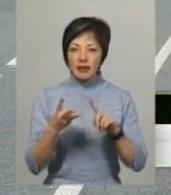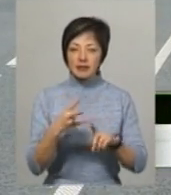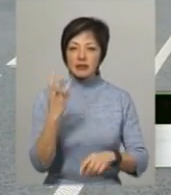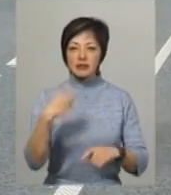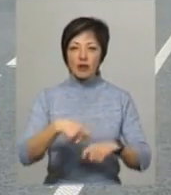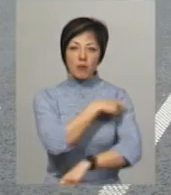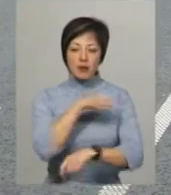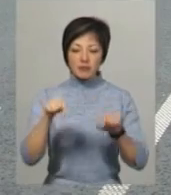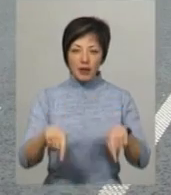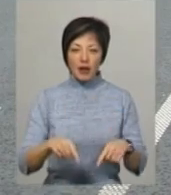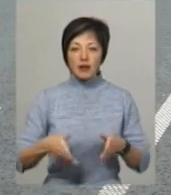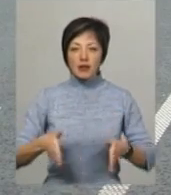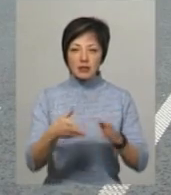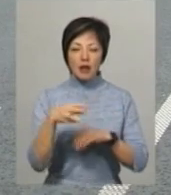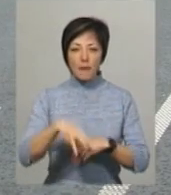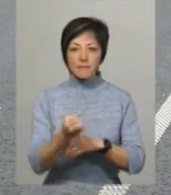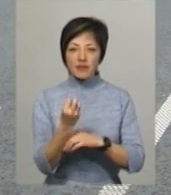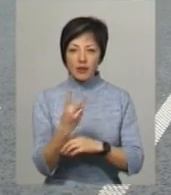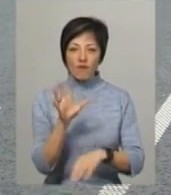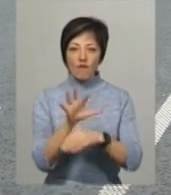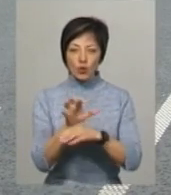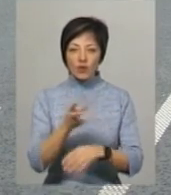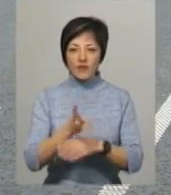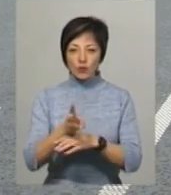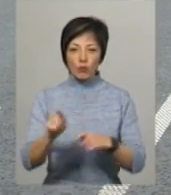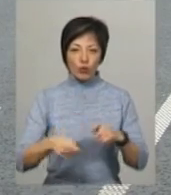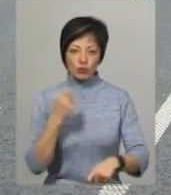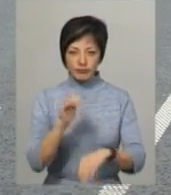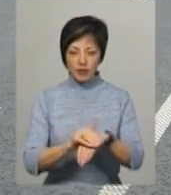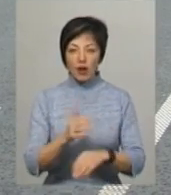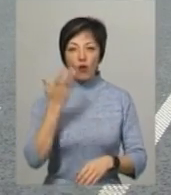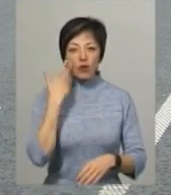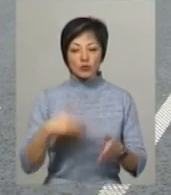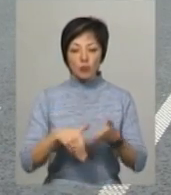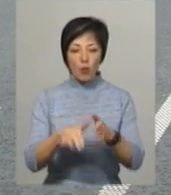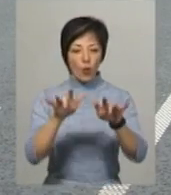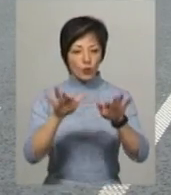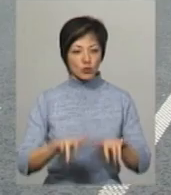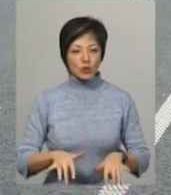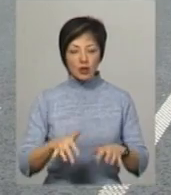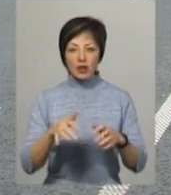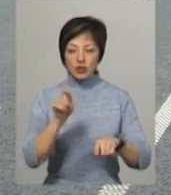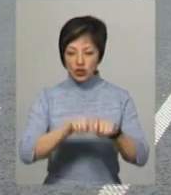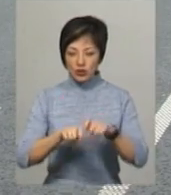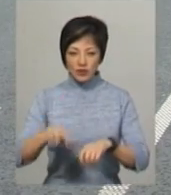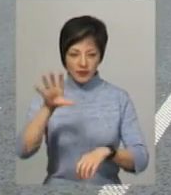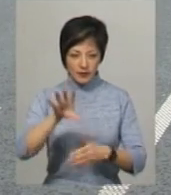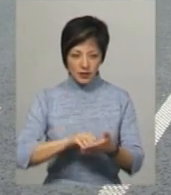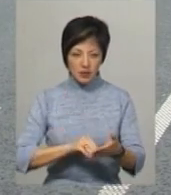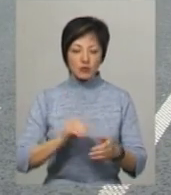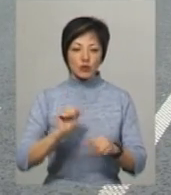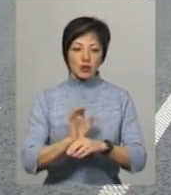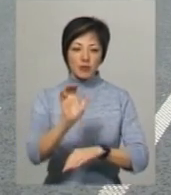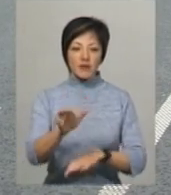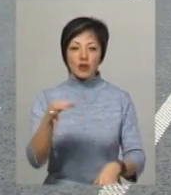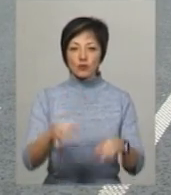траси М-12. Даний прилад фіксує фото-відео порушення, після чого за допомогою комп'ютера щитуються ці файли, і ми можемо направляти